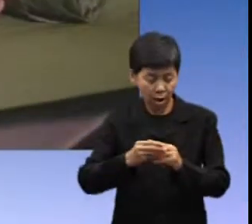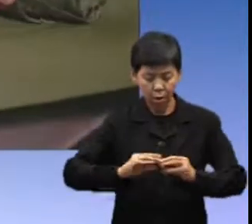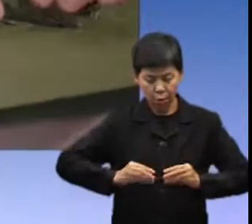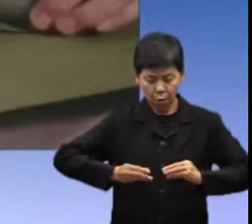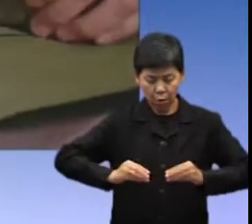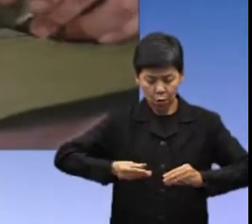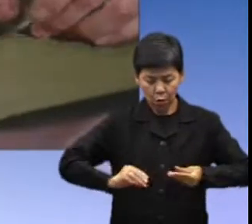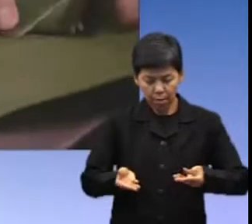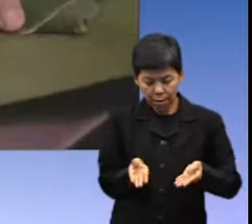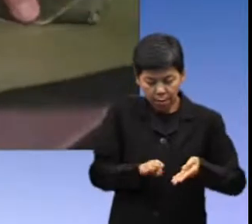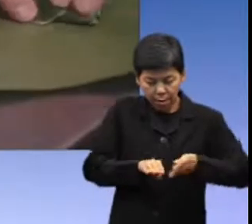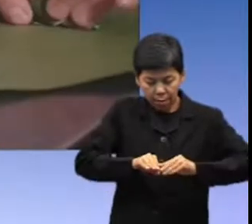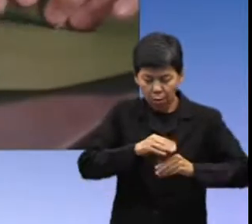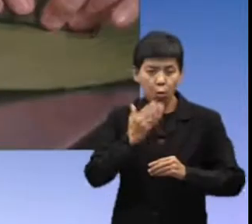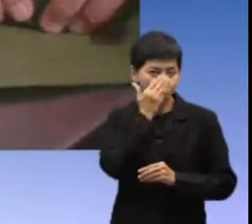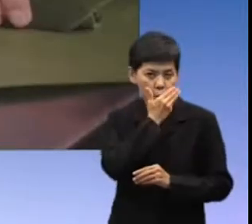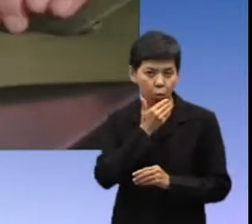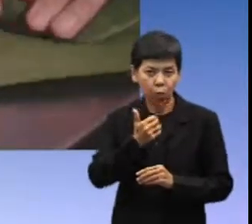ครั้งให้ได้รูปทรงสวยงาม